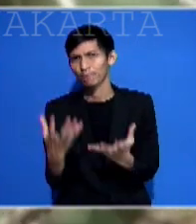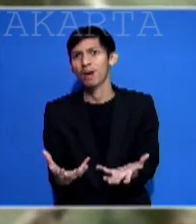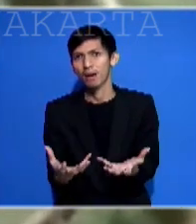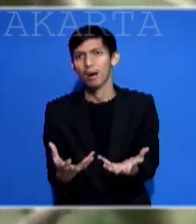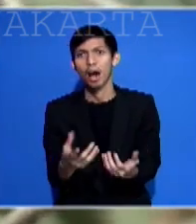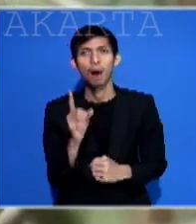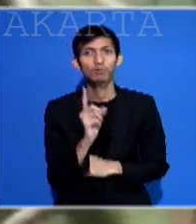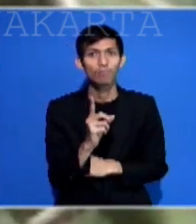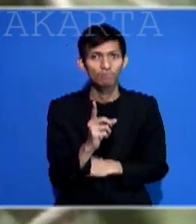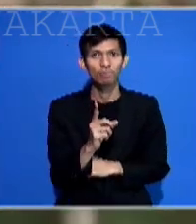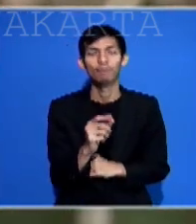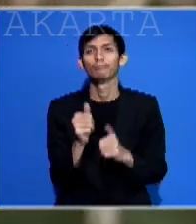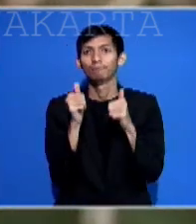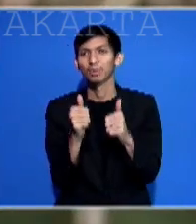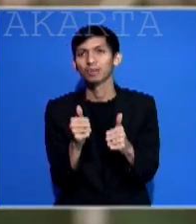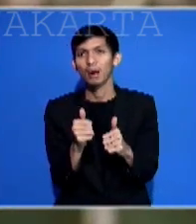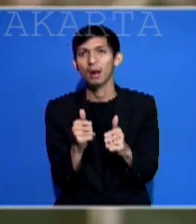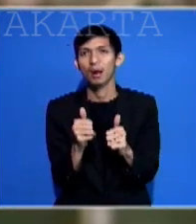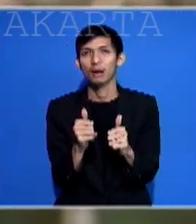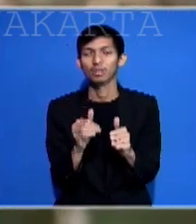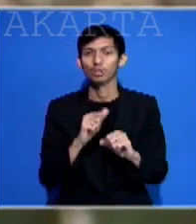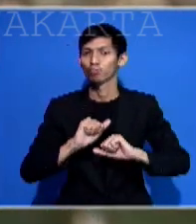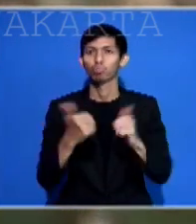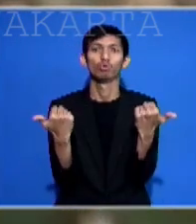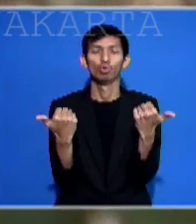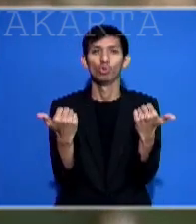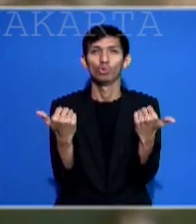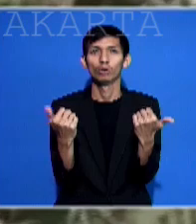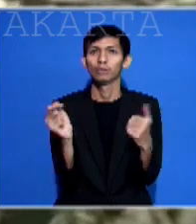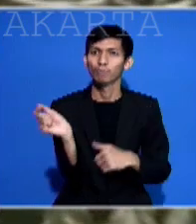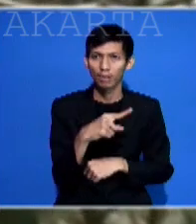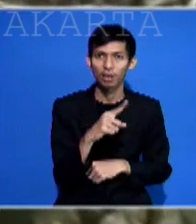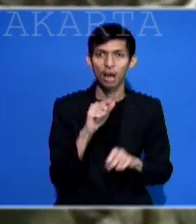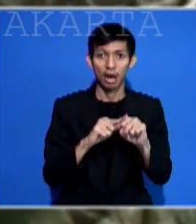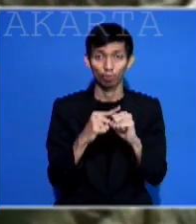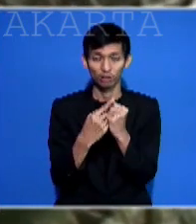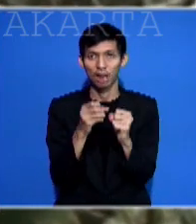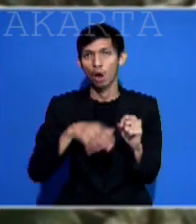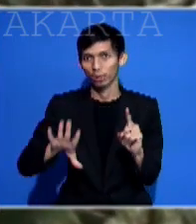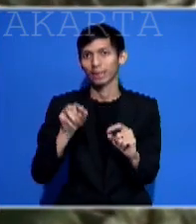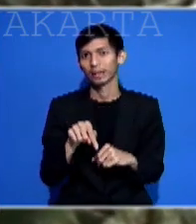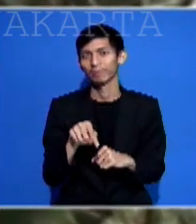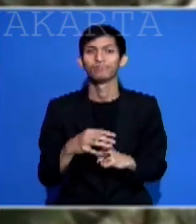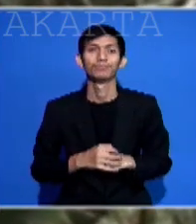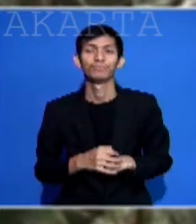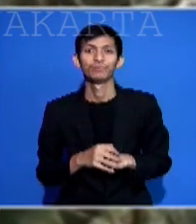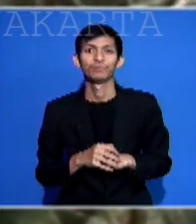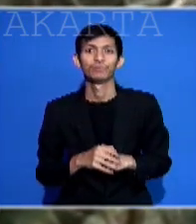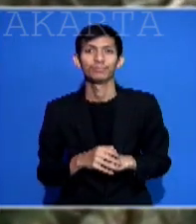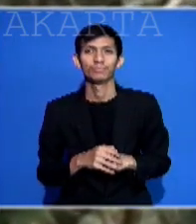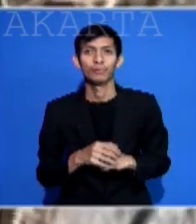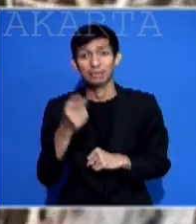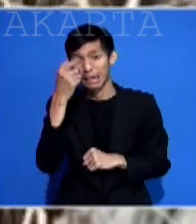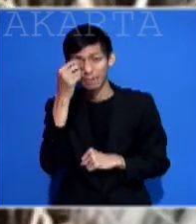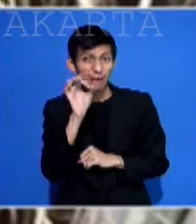kangge herbal kaktus laut menika kadosta darah tinggi, kolesterol, asam urat lan sanes-sanesipun kanthi cara